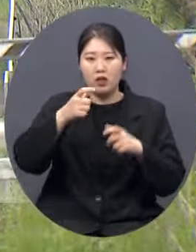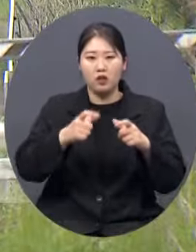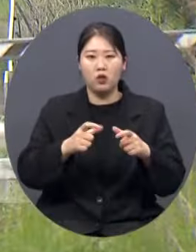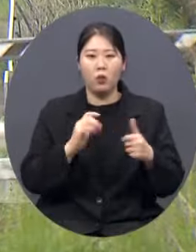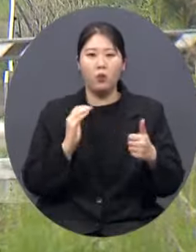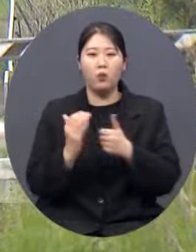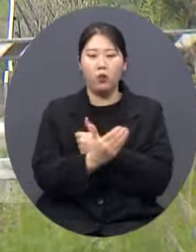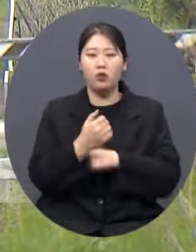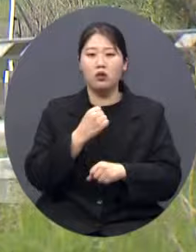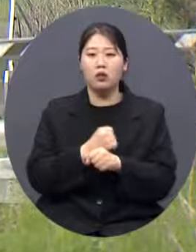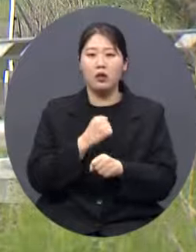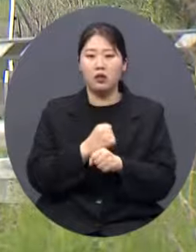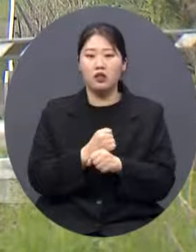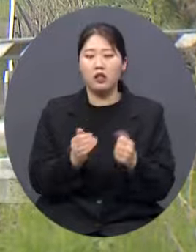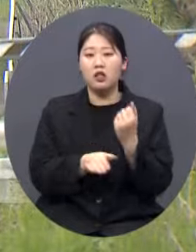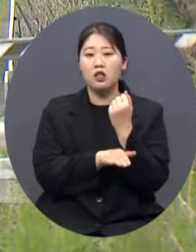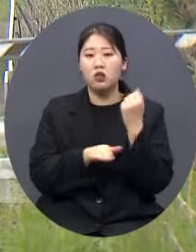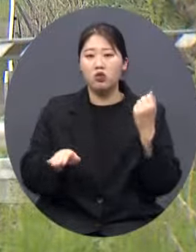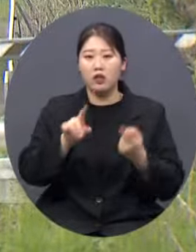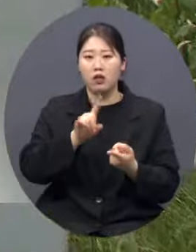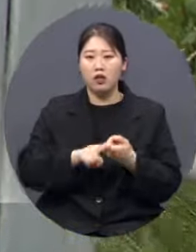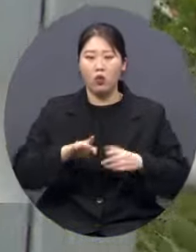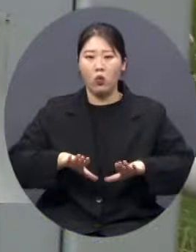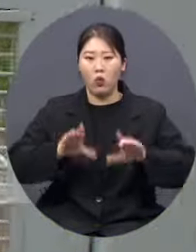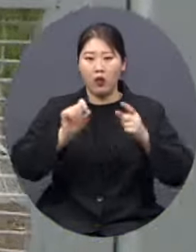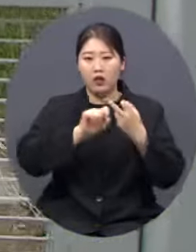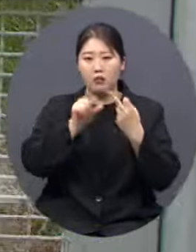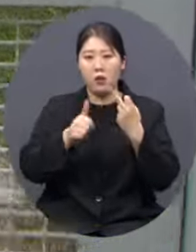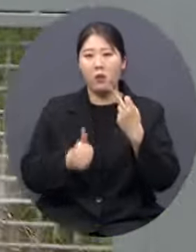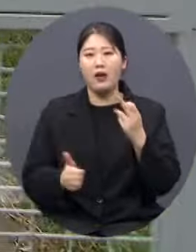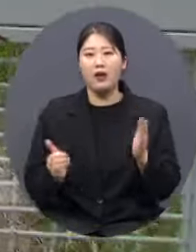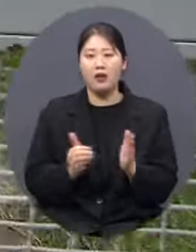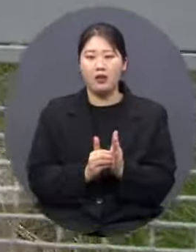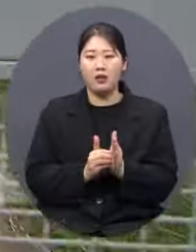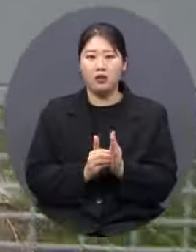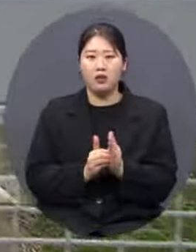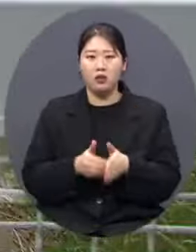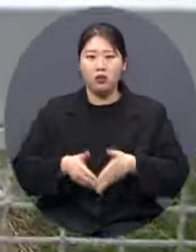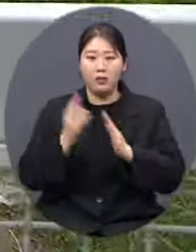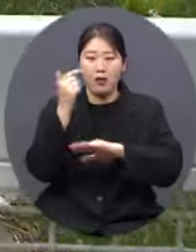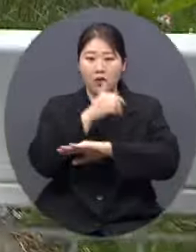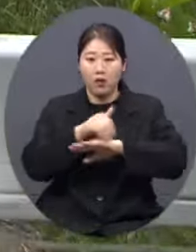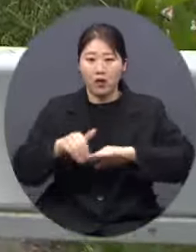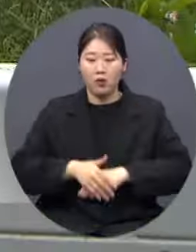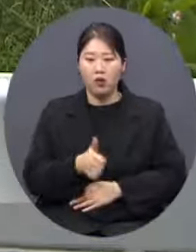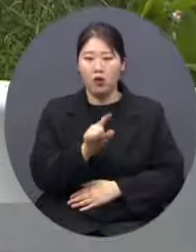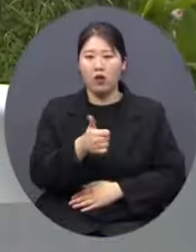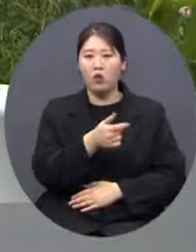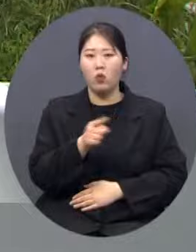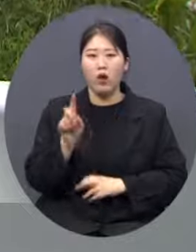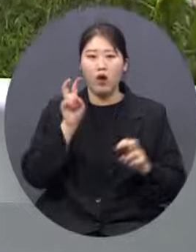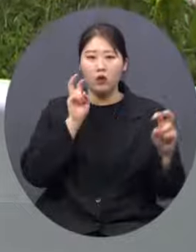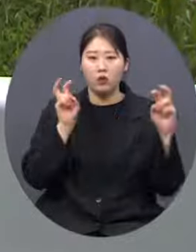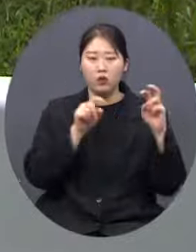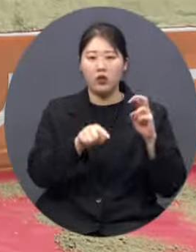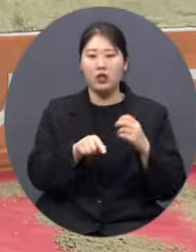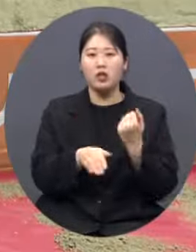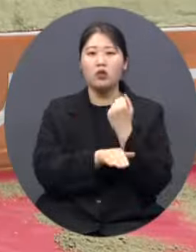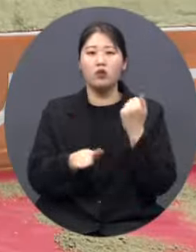관리계획 수립 기준을 올해 말까지 마련할 것이라며 하화도이 기준에 맞춰야 한다고